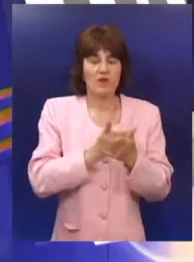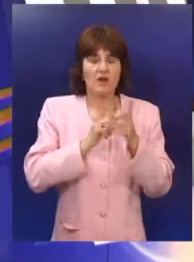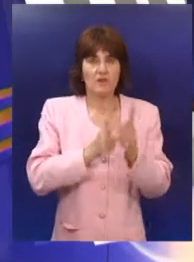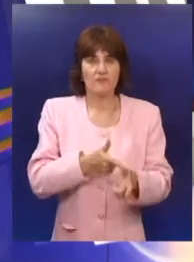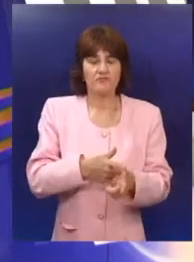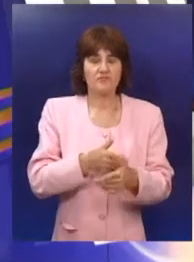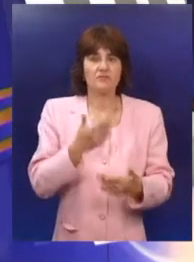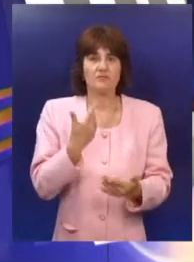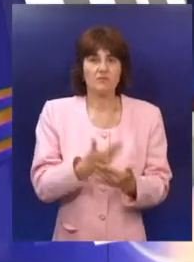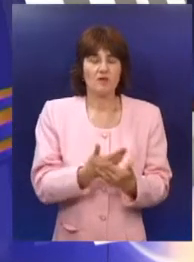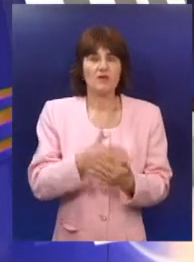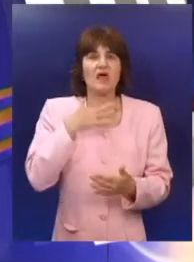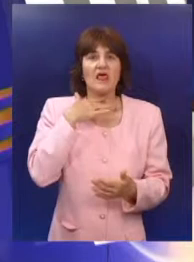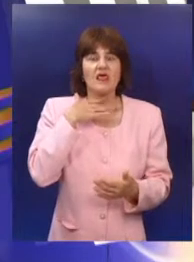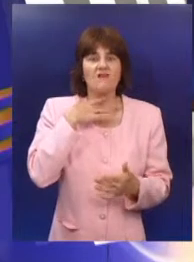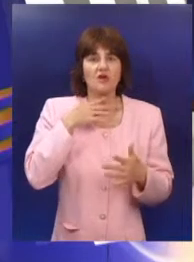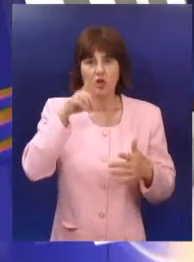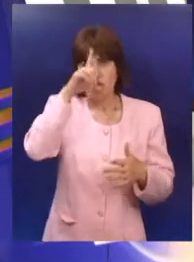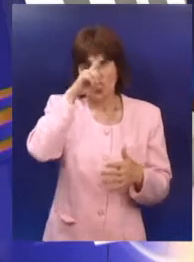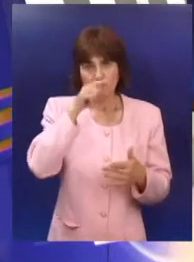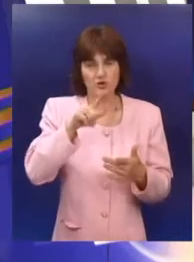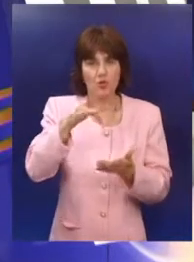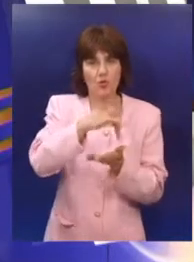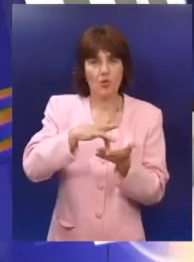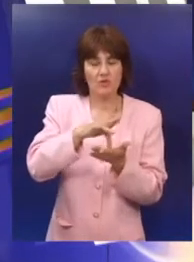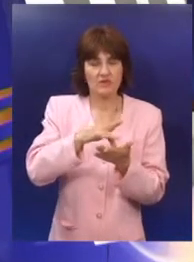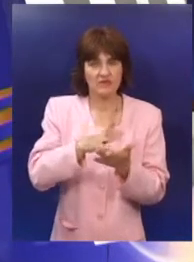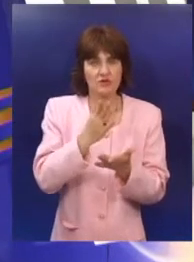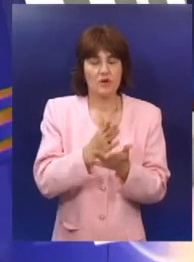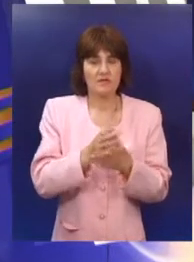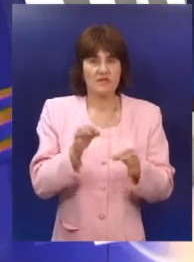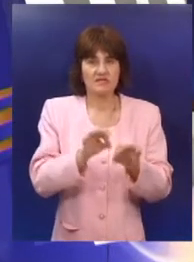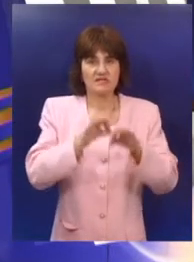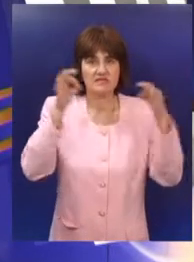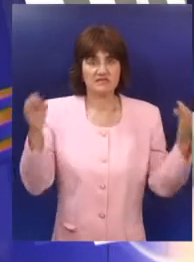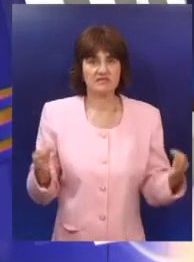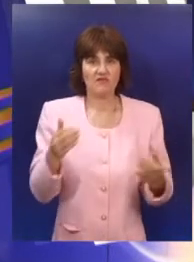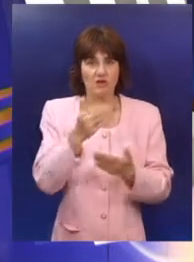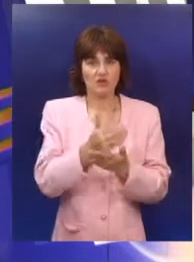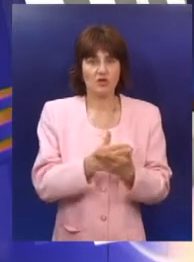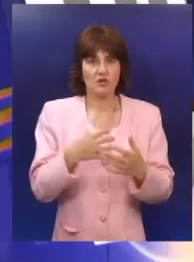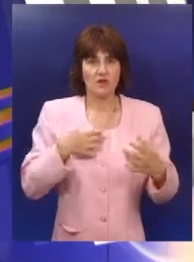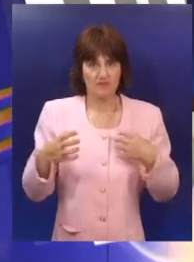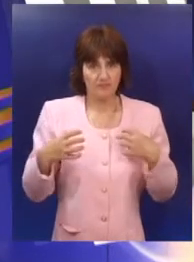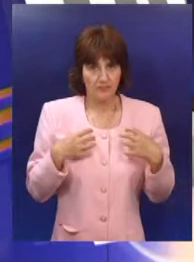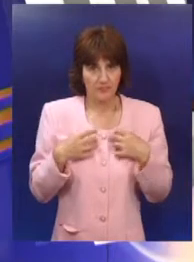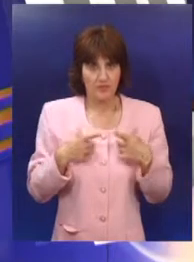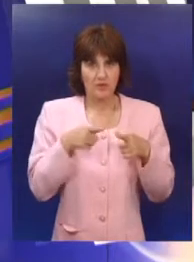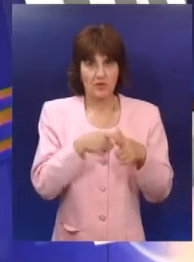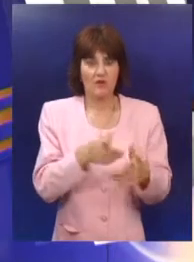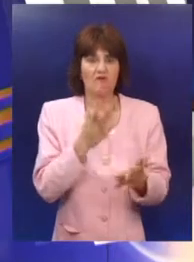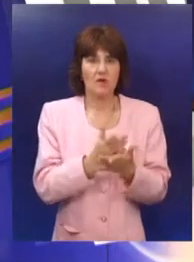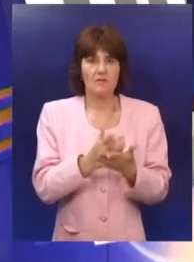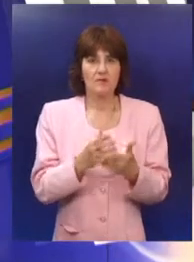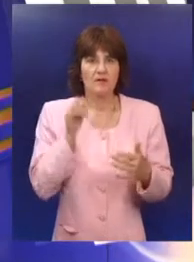stradalih Jevreja kod geta, dok je u jevrejskoj opštini, odnosno u dvorištu sinagoge, organizovan svečani program. Programu